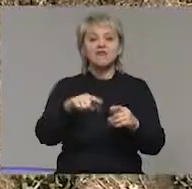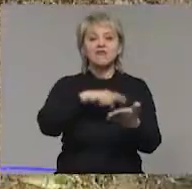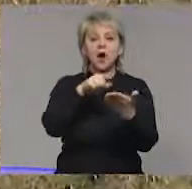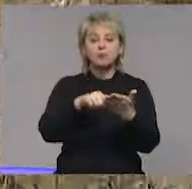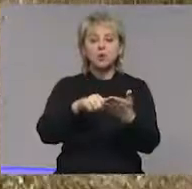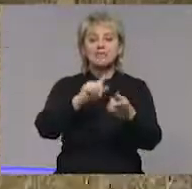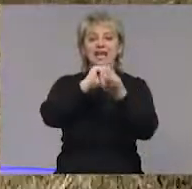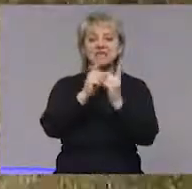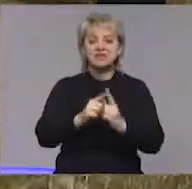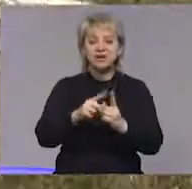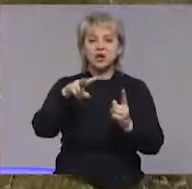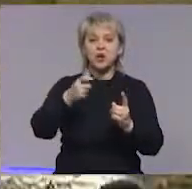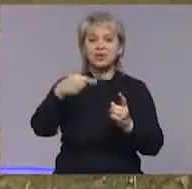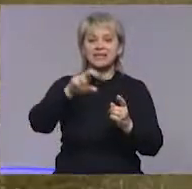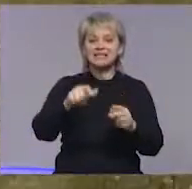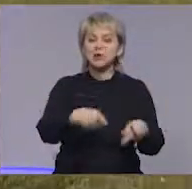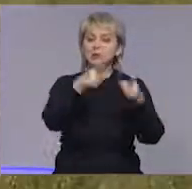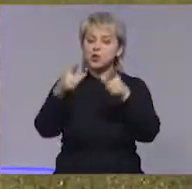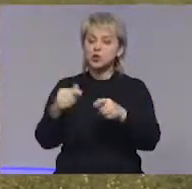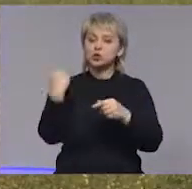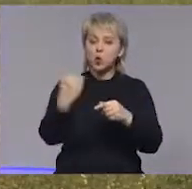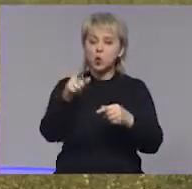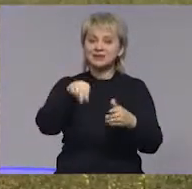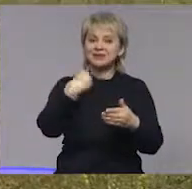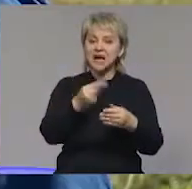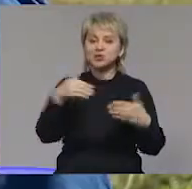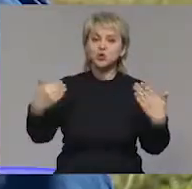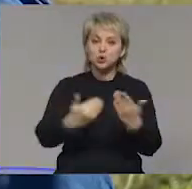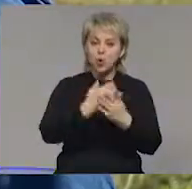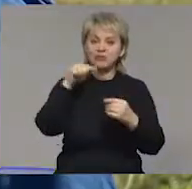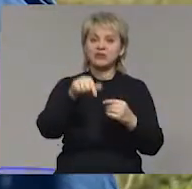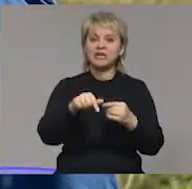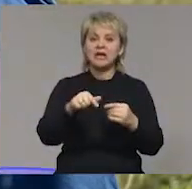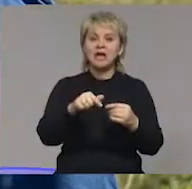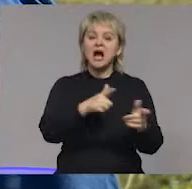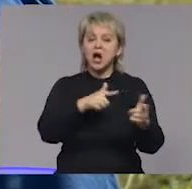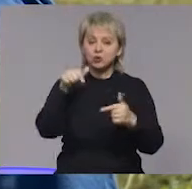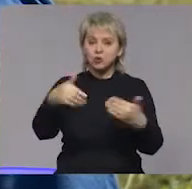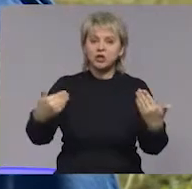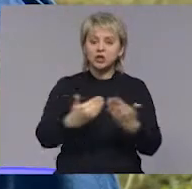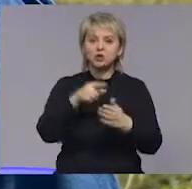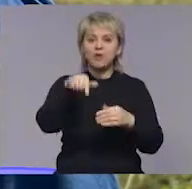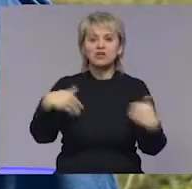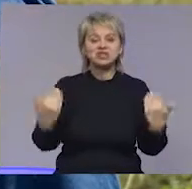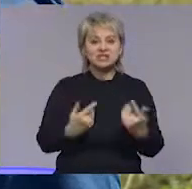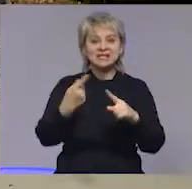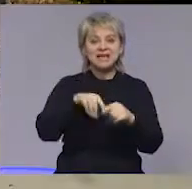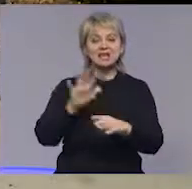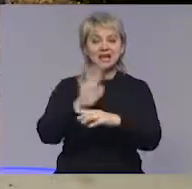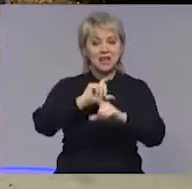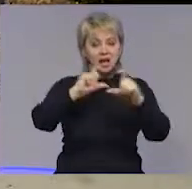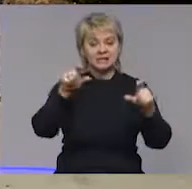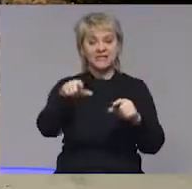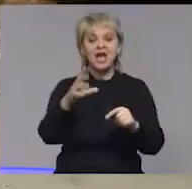вопросы инфраструктуры, логистики. Переезд, он даст новый виток, новый этап в жизни кинокластера.